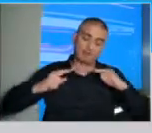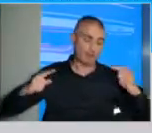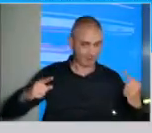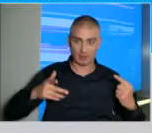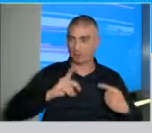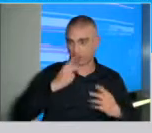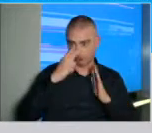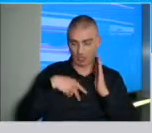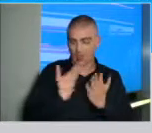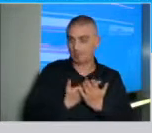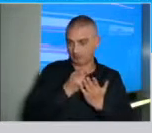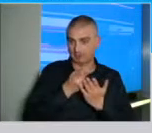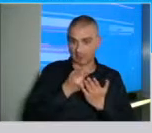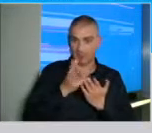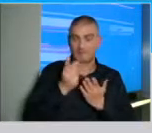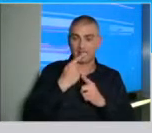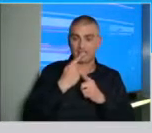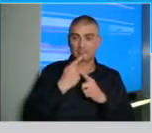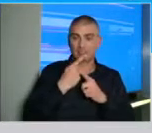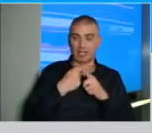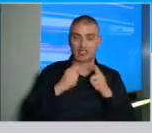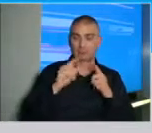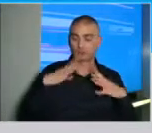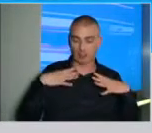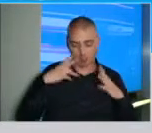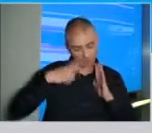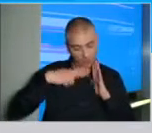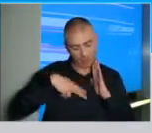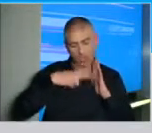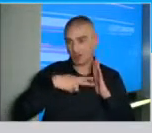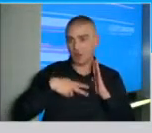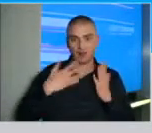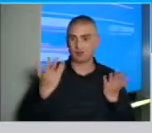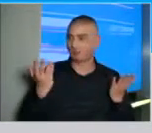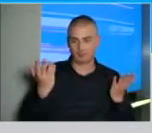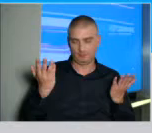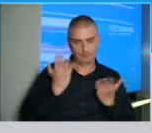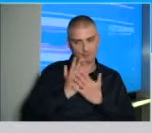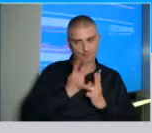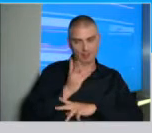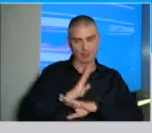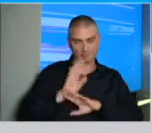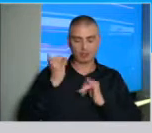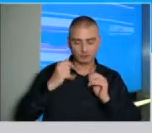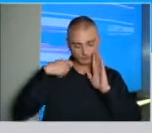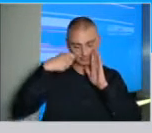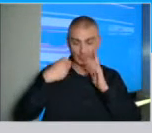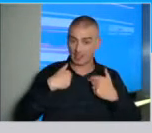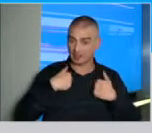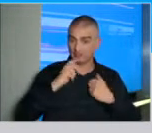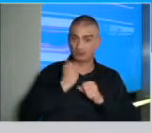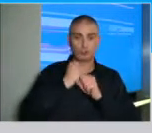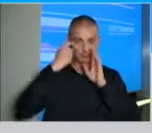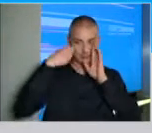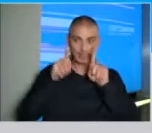מי שקרא את המצע ולקח חצי שנה חופש לקרוא את זה, עברנו. עכשיו צריך את הסרט. אני בתור מי שעושה